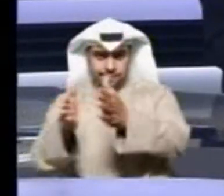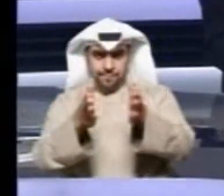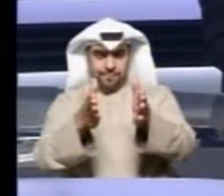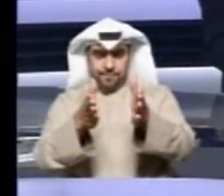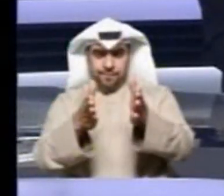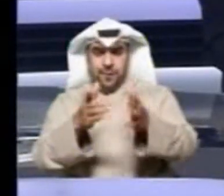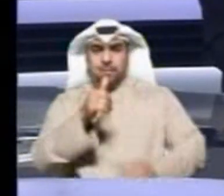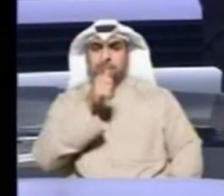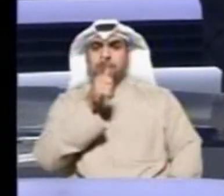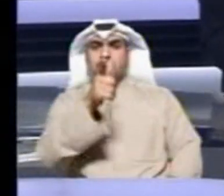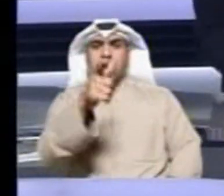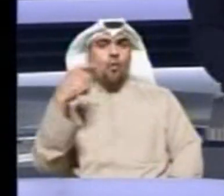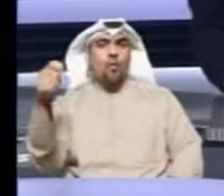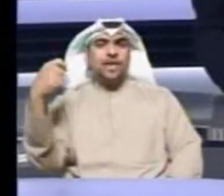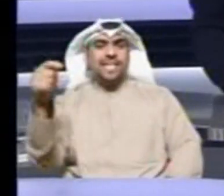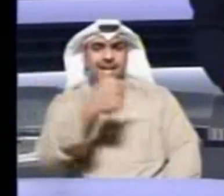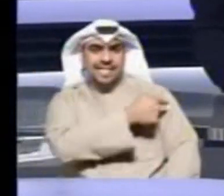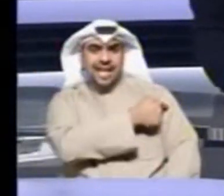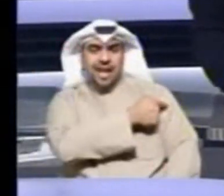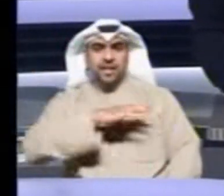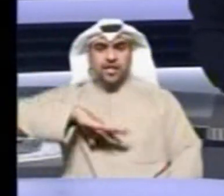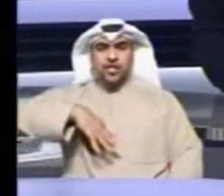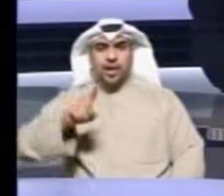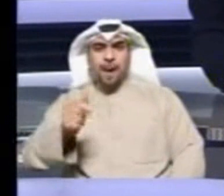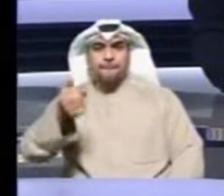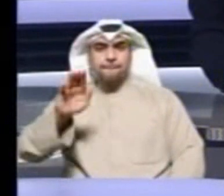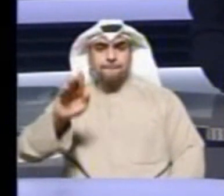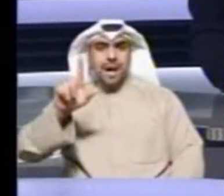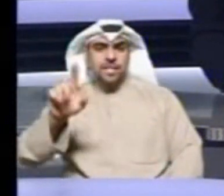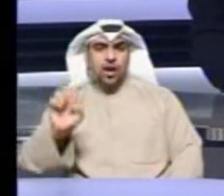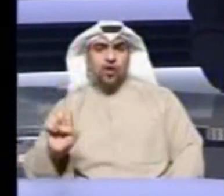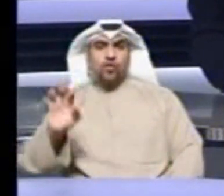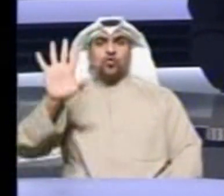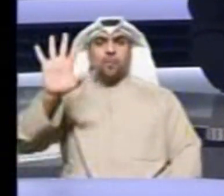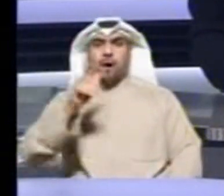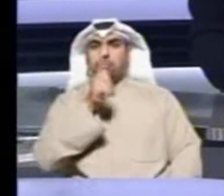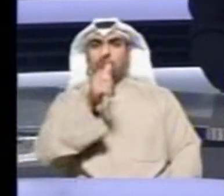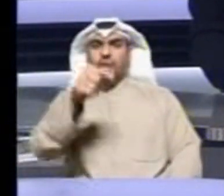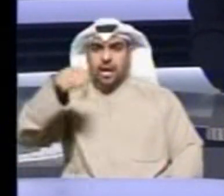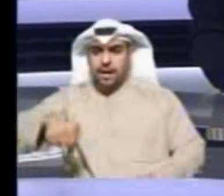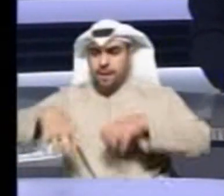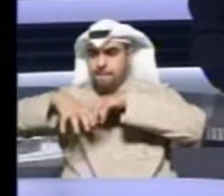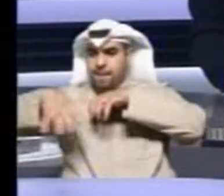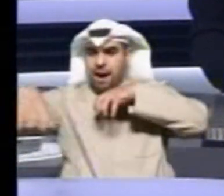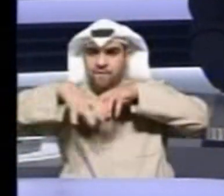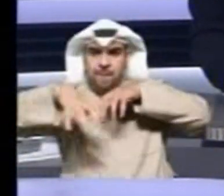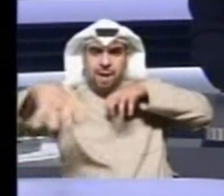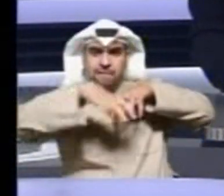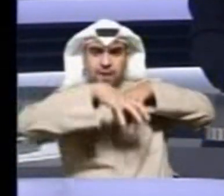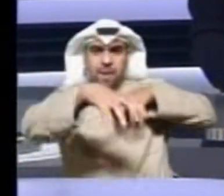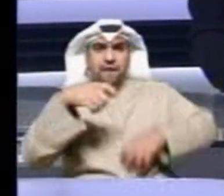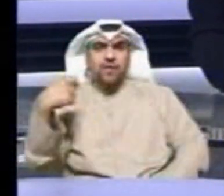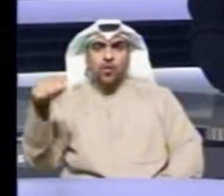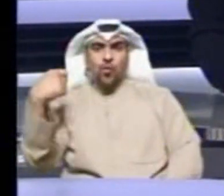أكد وزير الصحة الشيخ الدكتور باسل الصباح أن مفهوم إدارة المشاريع والمرافق الصحية يختلف